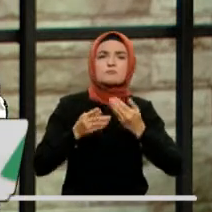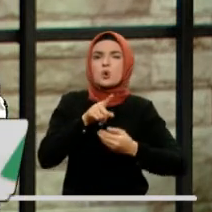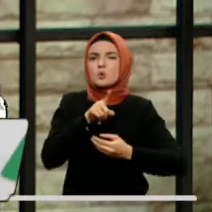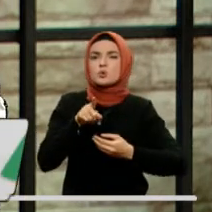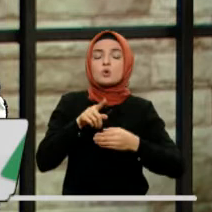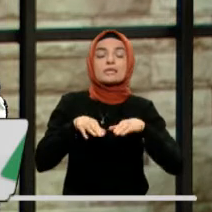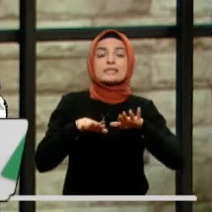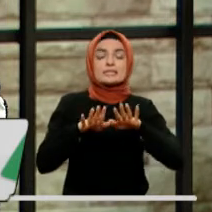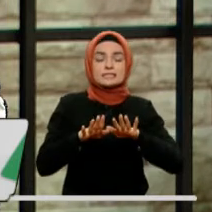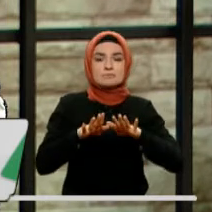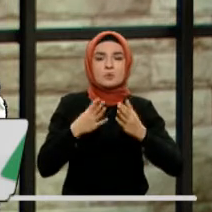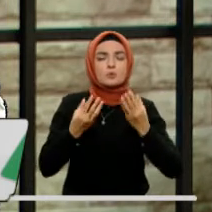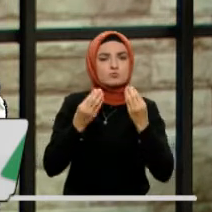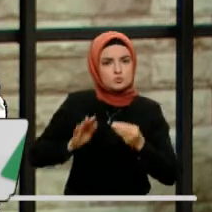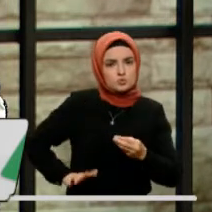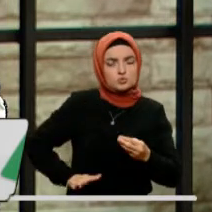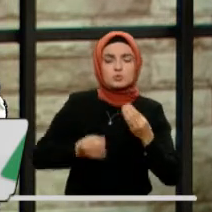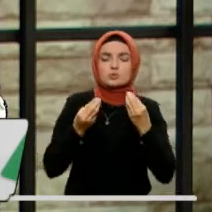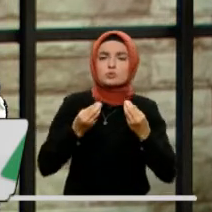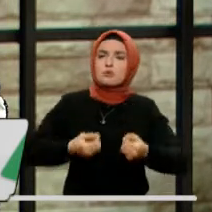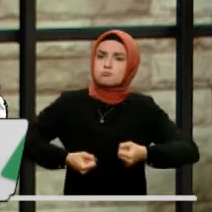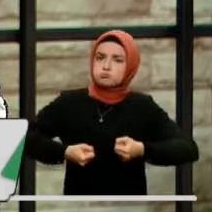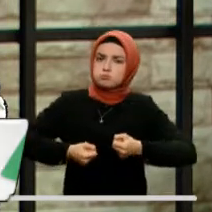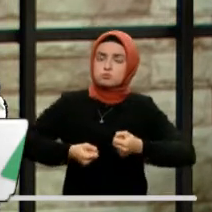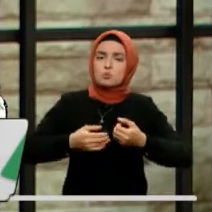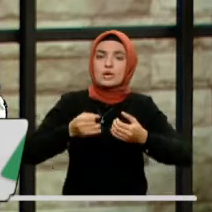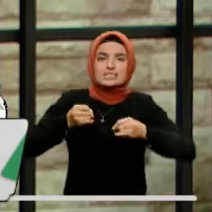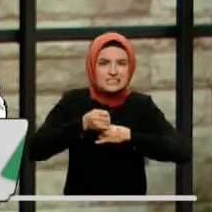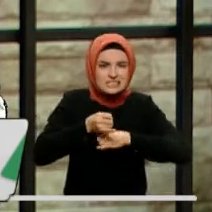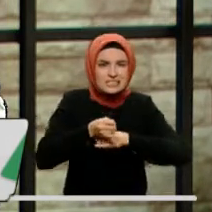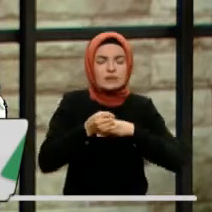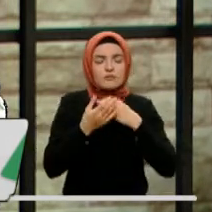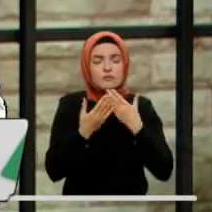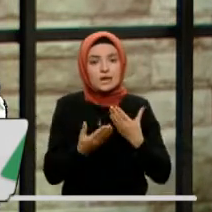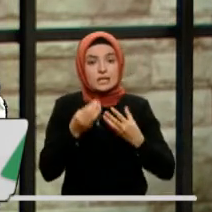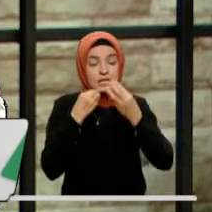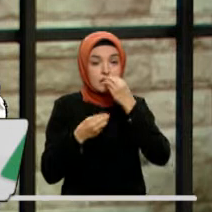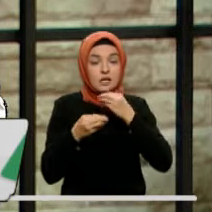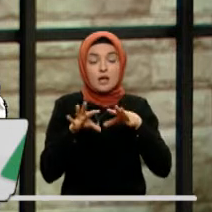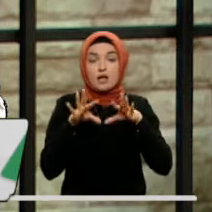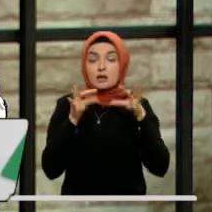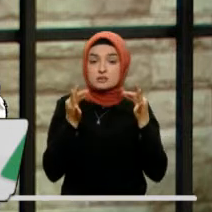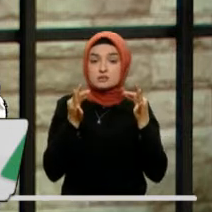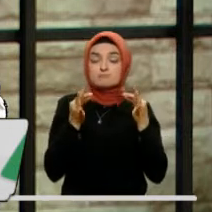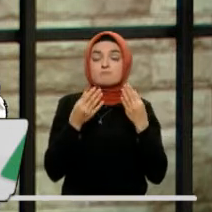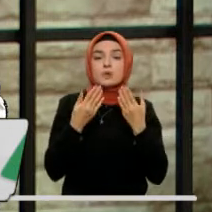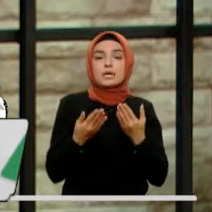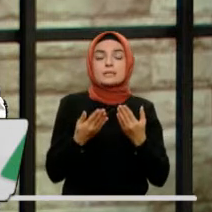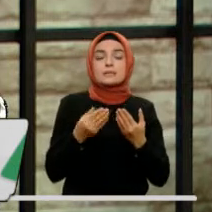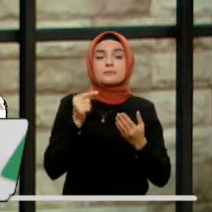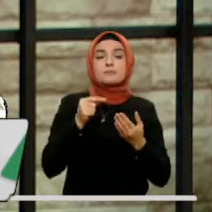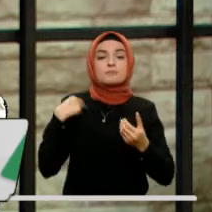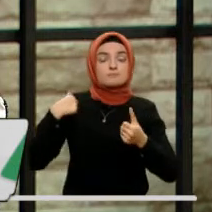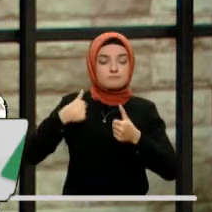çocuk çok güzel, bütün kilosu yerinde, hatta zayıf bile ama yedikleri sadece fast food ise yine aslında